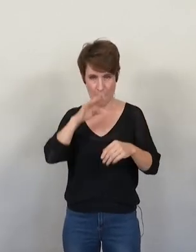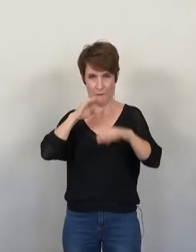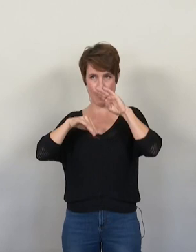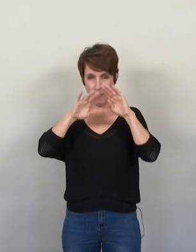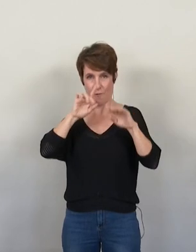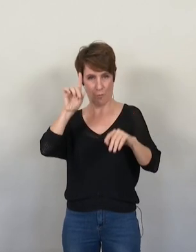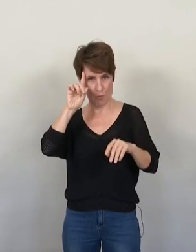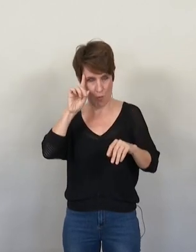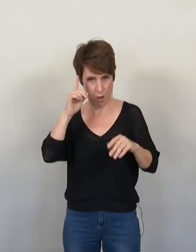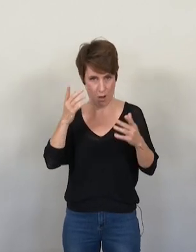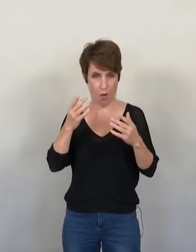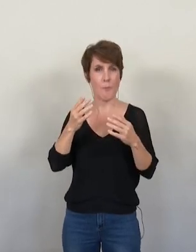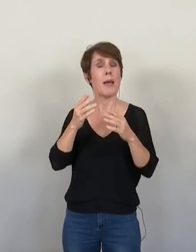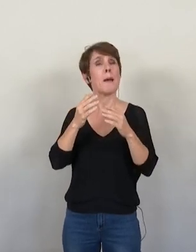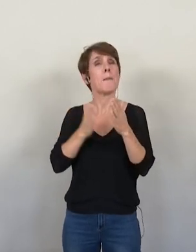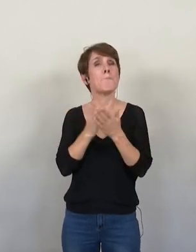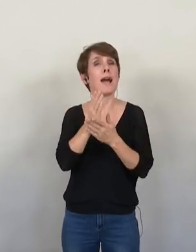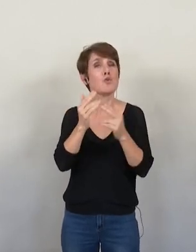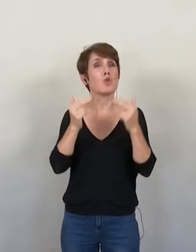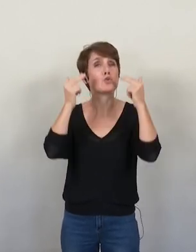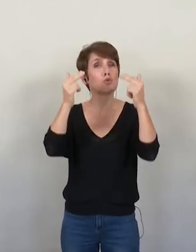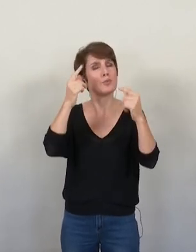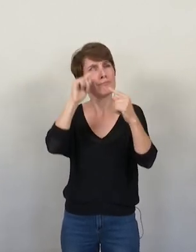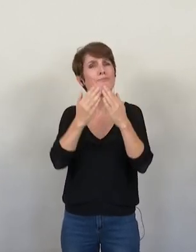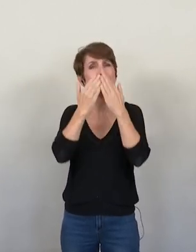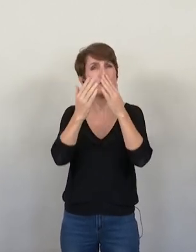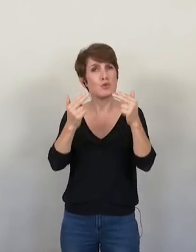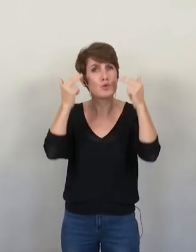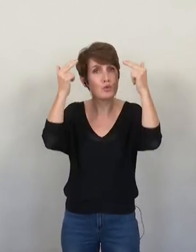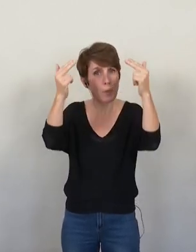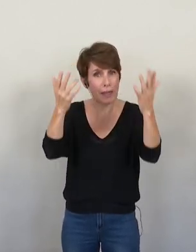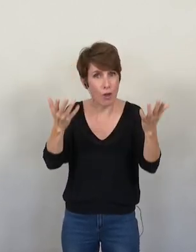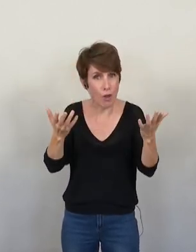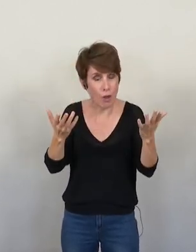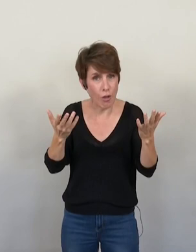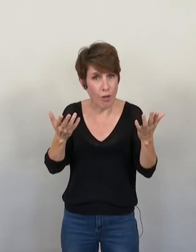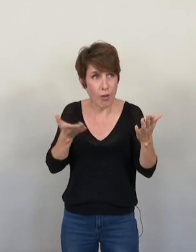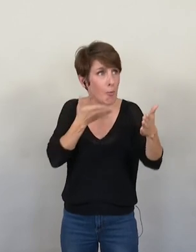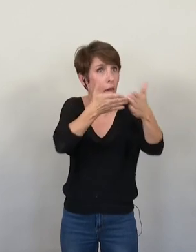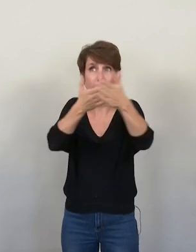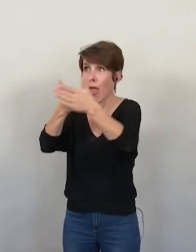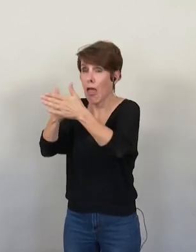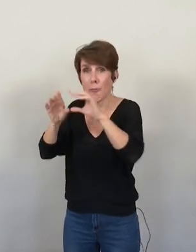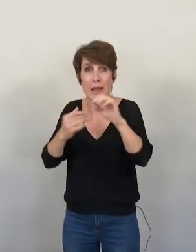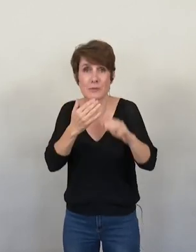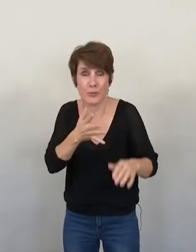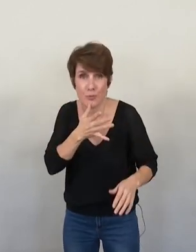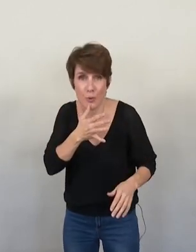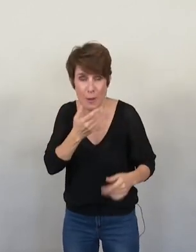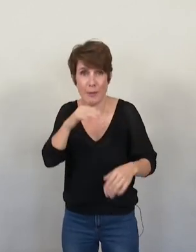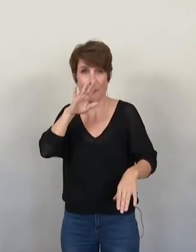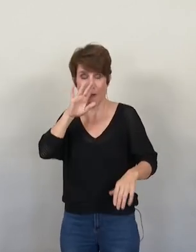l'expectative une pensée pour les collégiennes et les collégiens qui sont contraints de redoubler leur 3ème faute de place en lycée